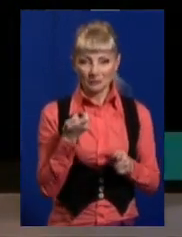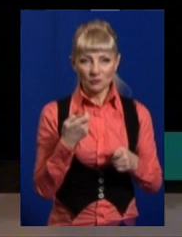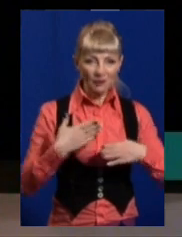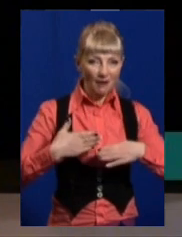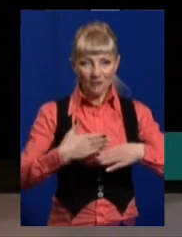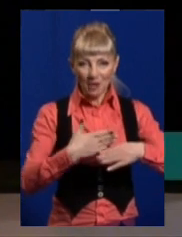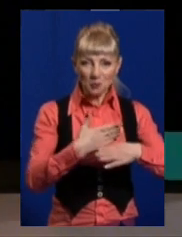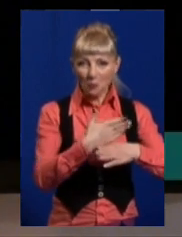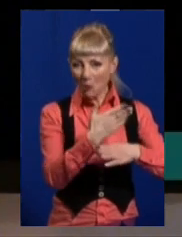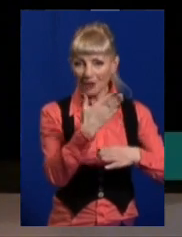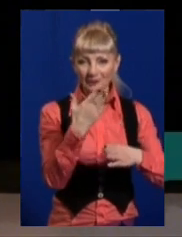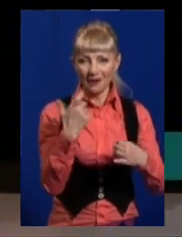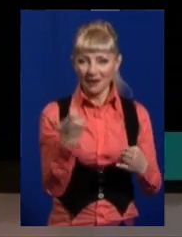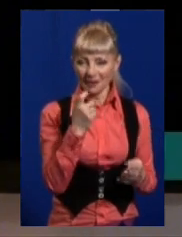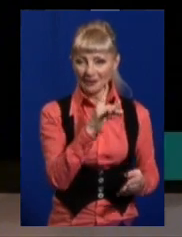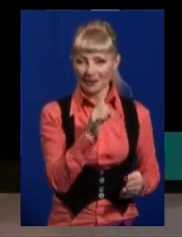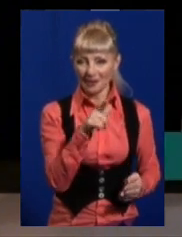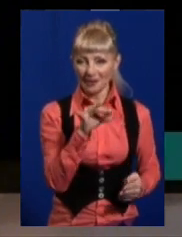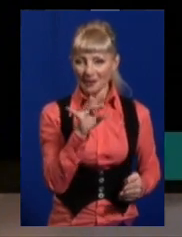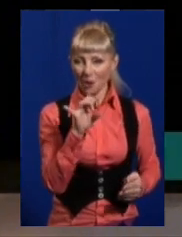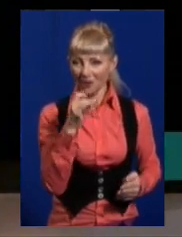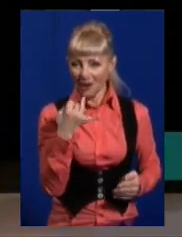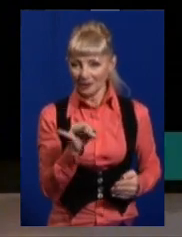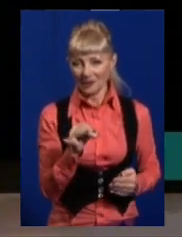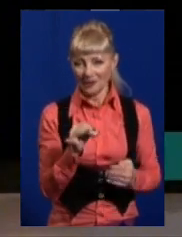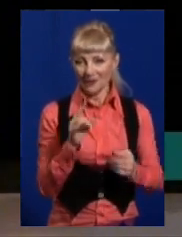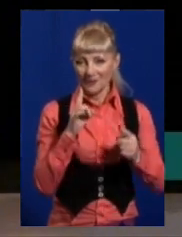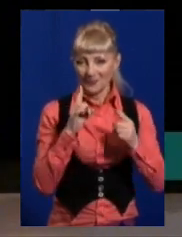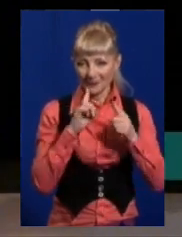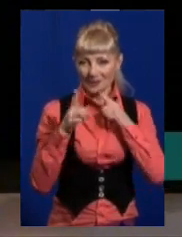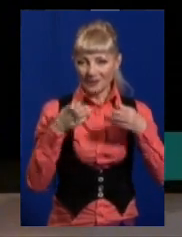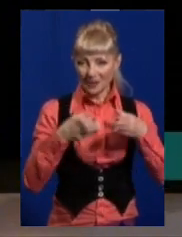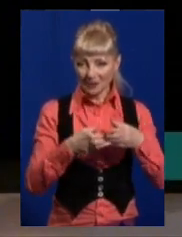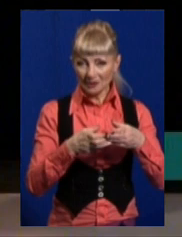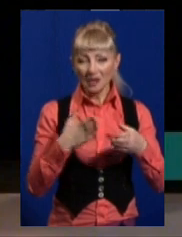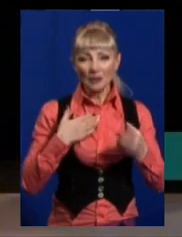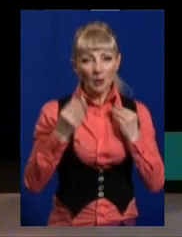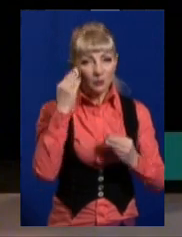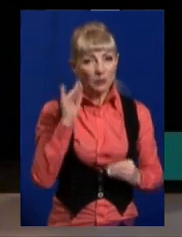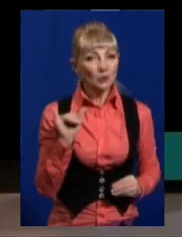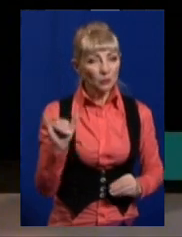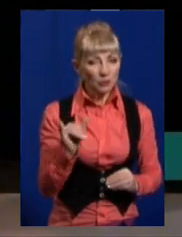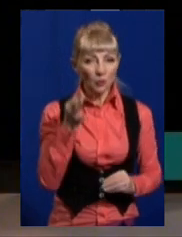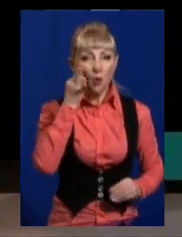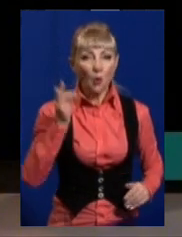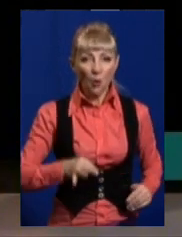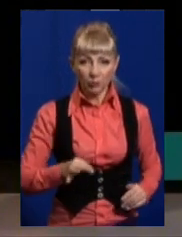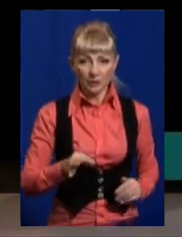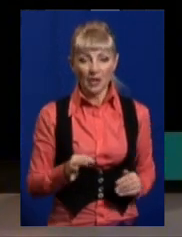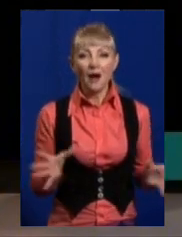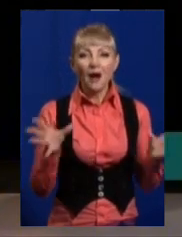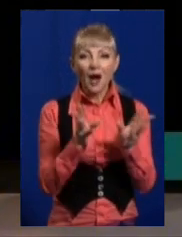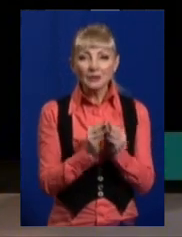розколотій Харківській регіональній постмайданній раді. Тому, на мою думку, в нього досвід